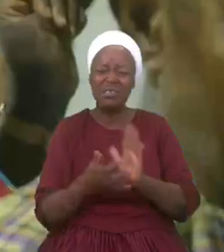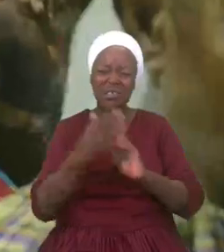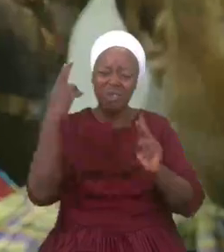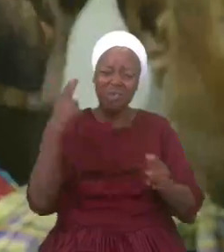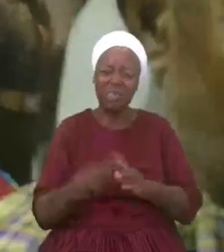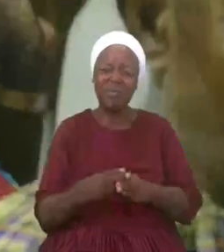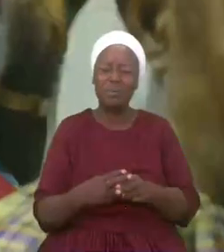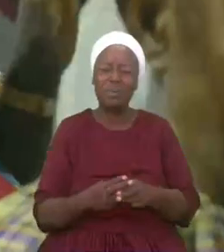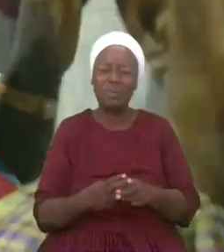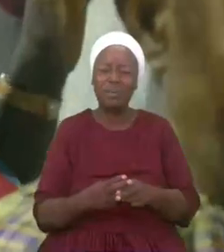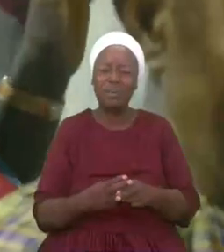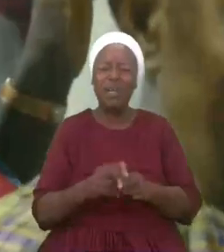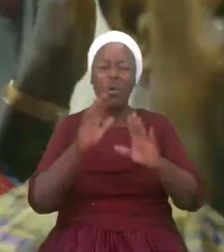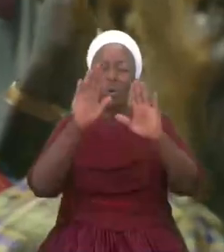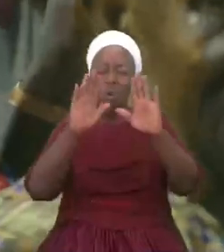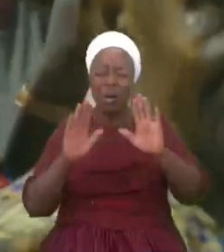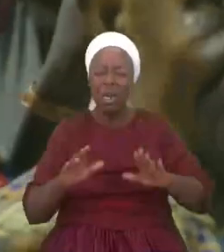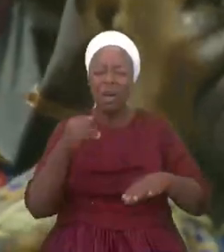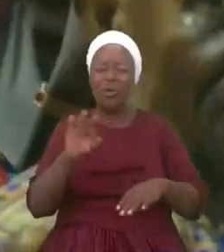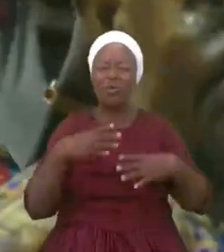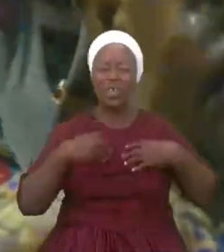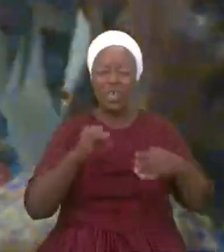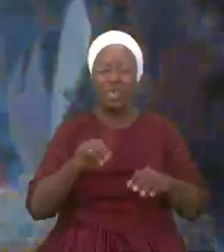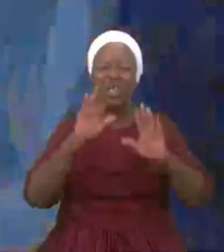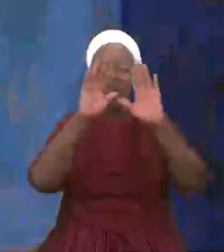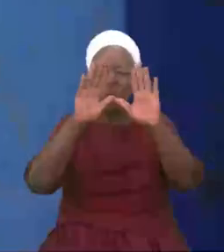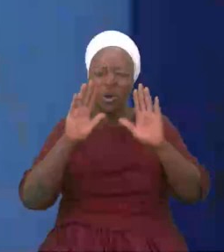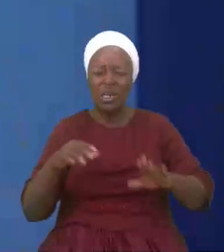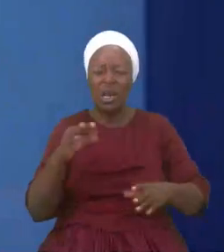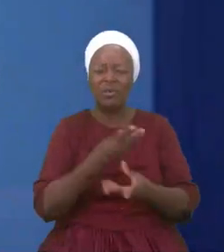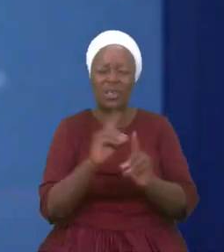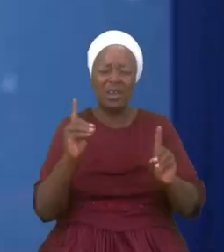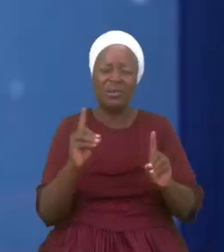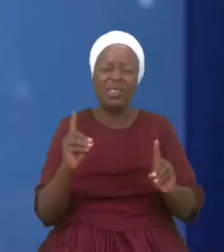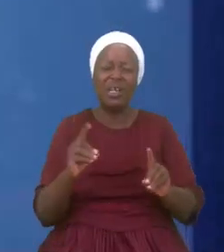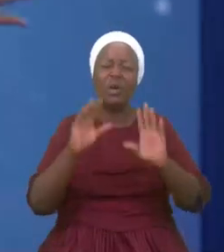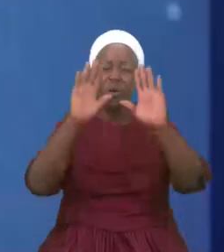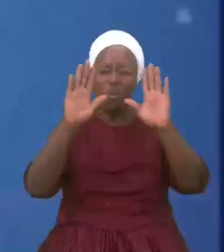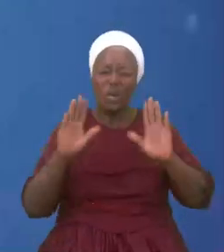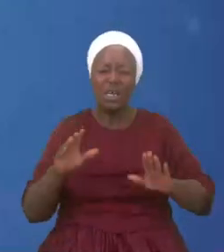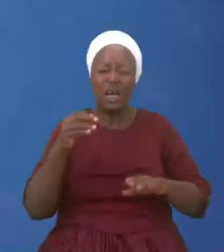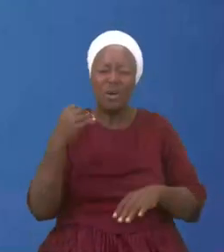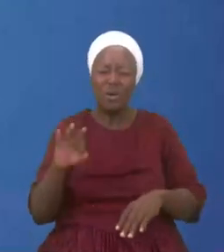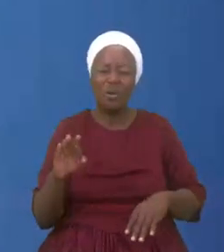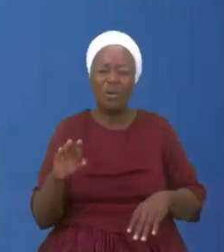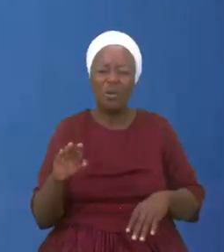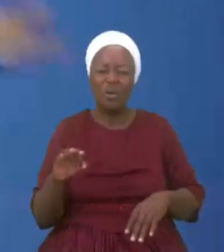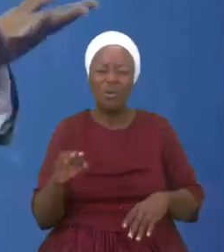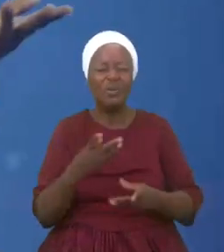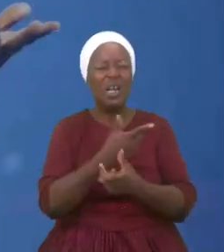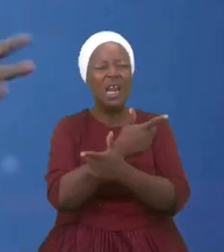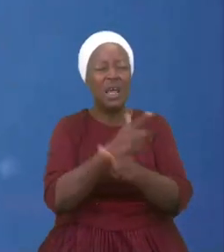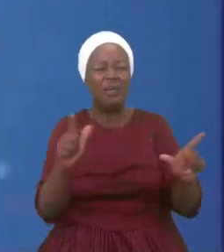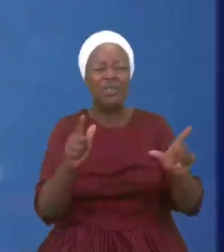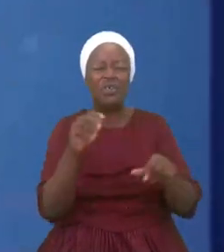prie que le Seigneur vous touche maintenant qu'il haute l'engourdissement au nom de Jésus Christ qu'il est le producteur de guérison le